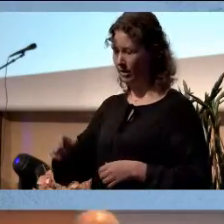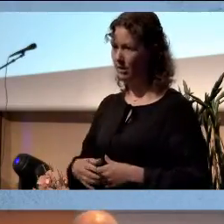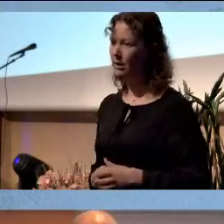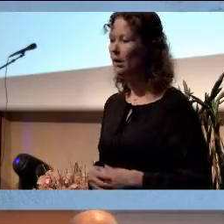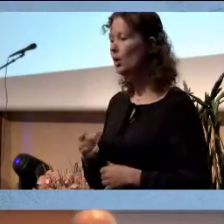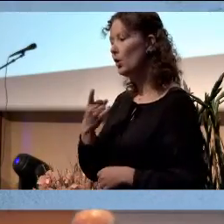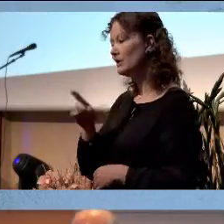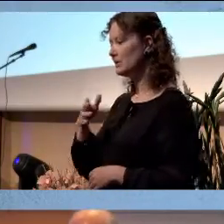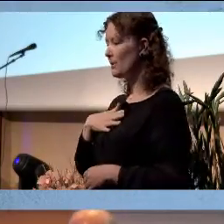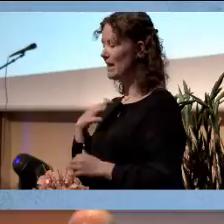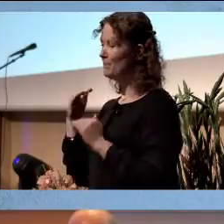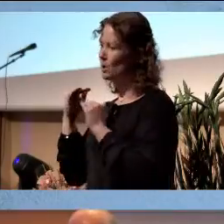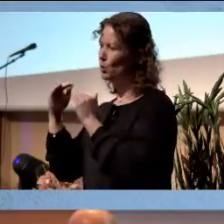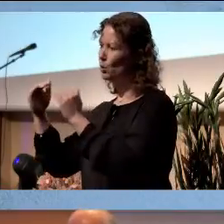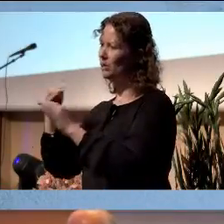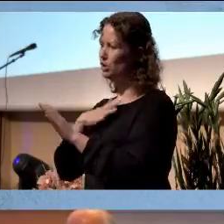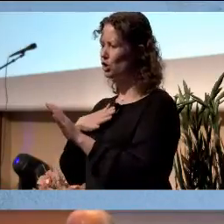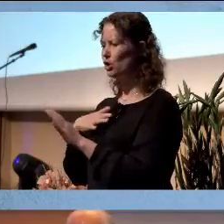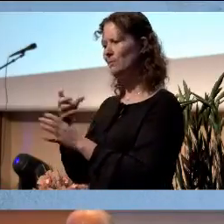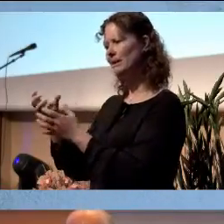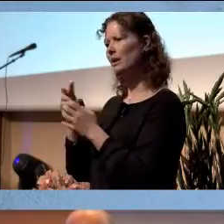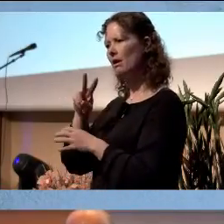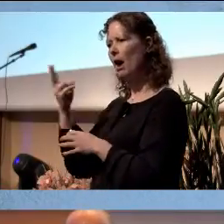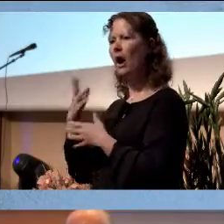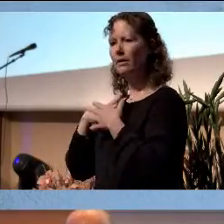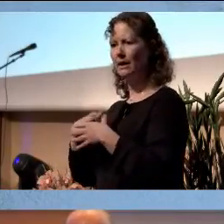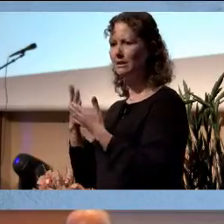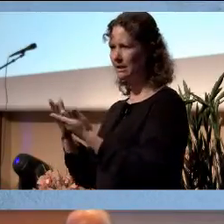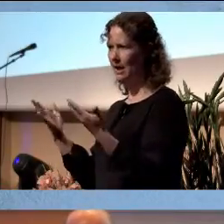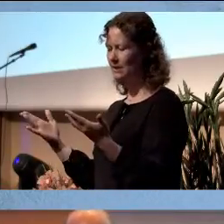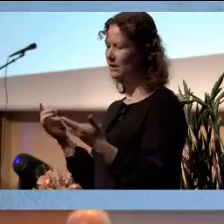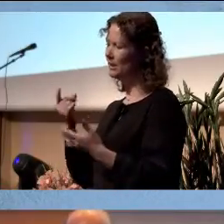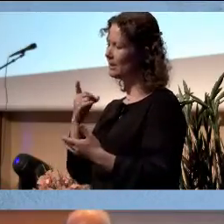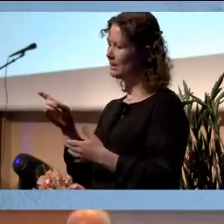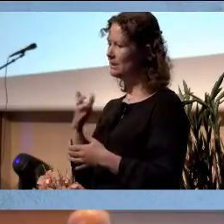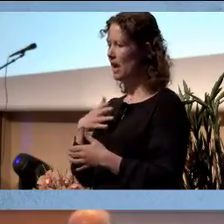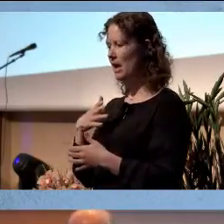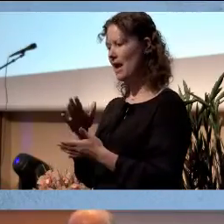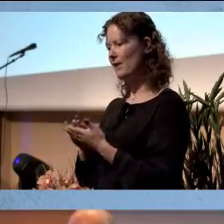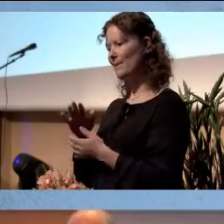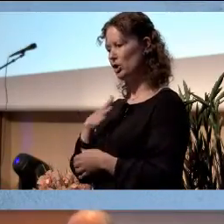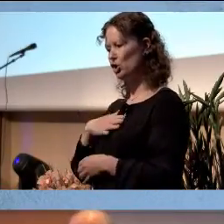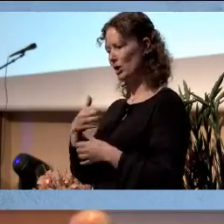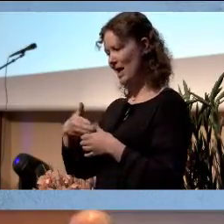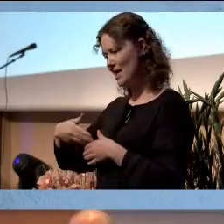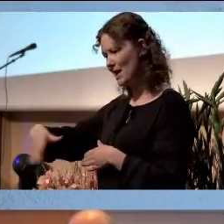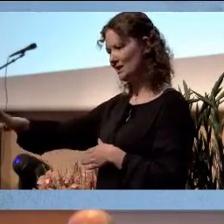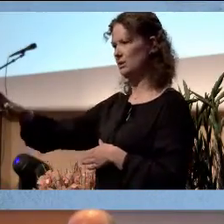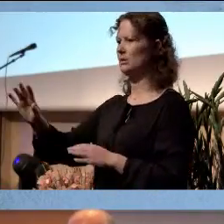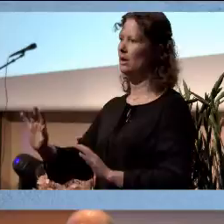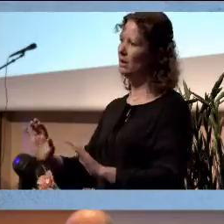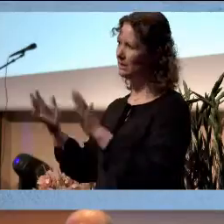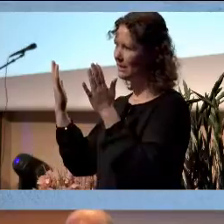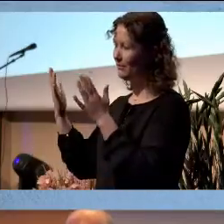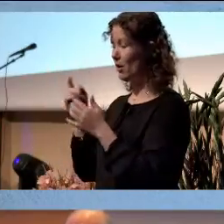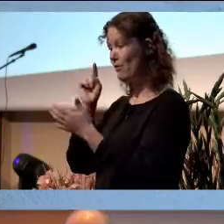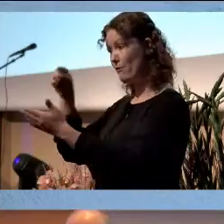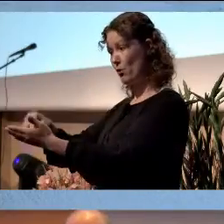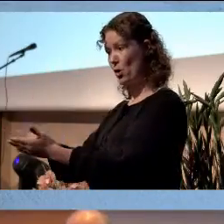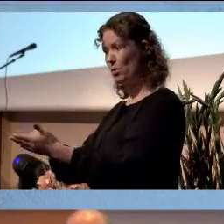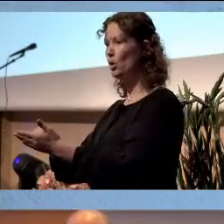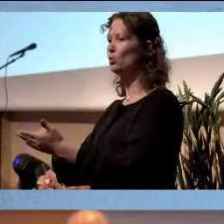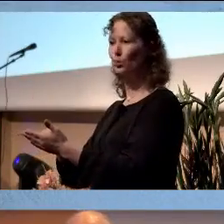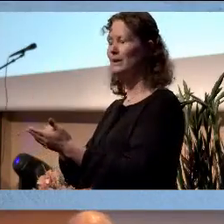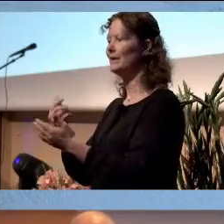De som skal leve med kronisk sykdom, de trenger en annen helsetjeneste. De skal leve med den sykdommen resten av livet. Formålet å ikke